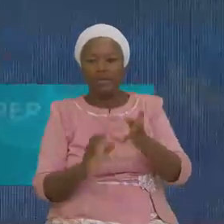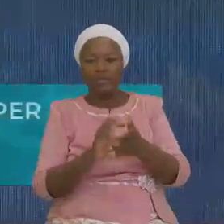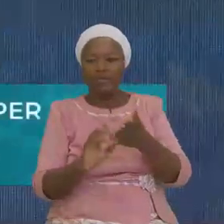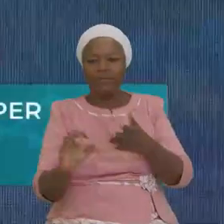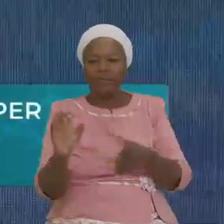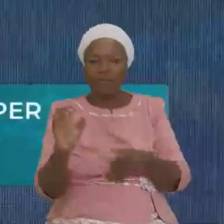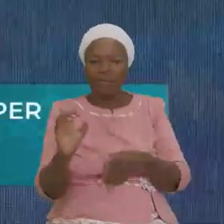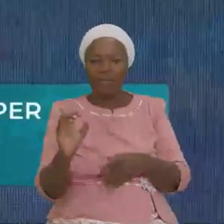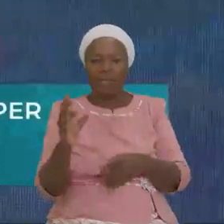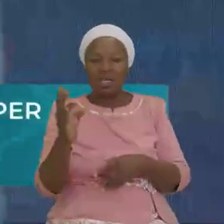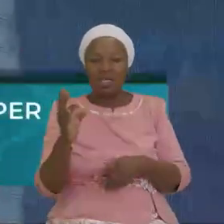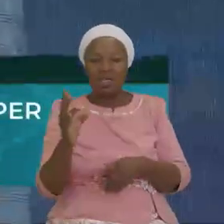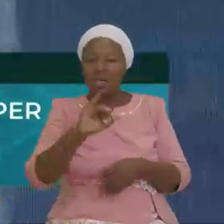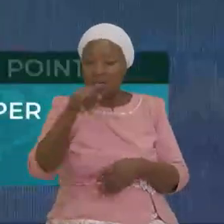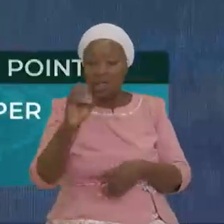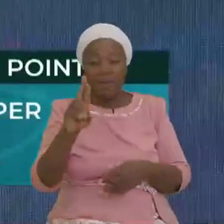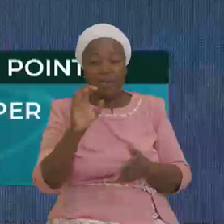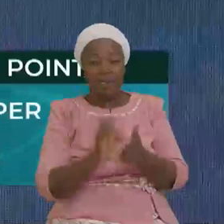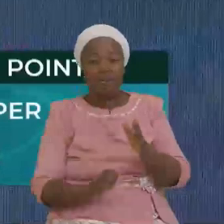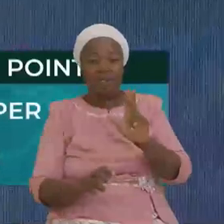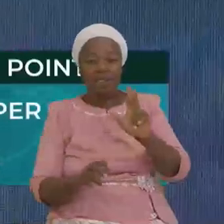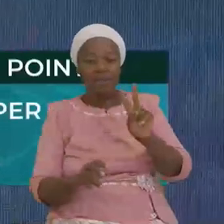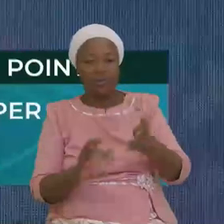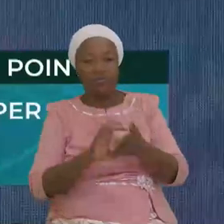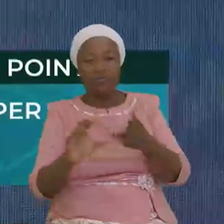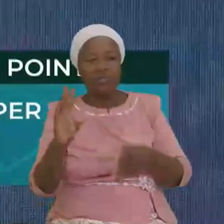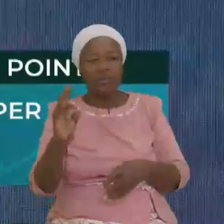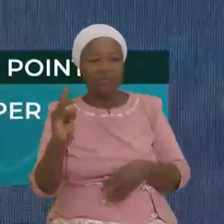Jérémie 32, le verset 17.